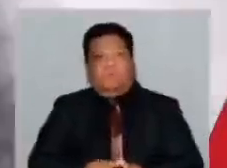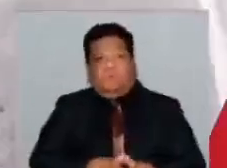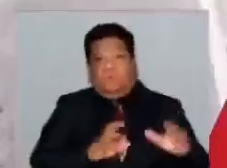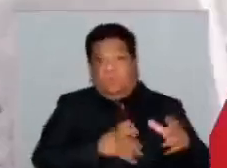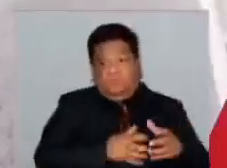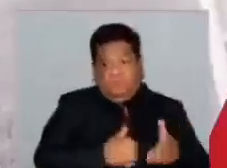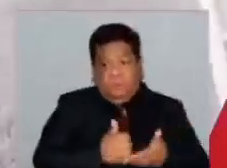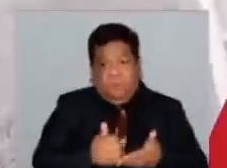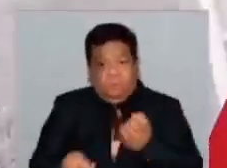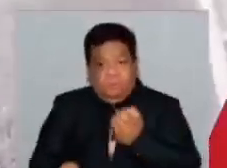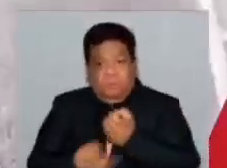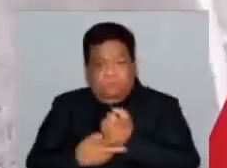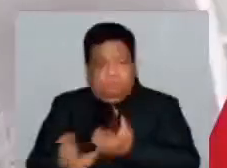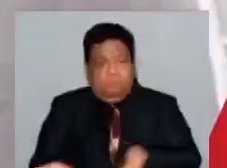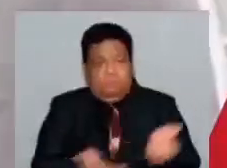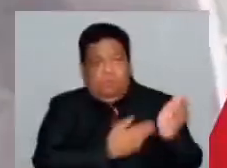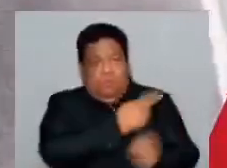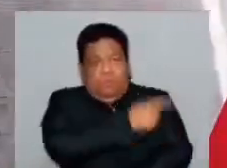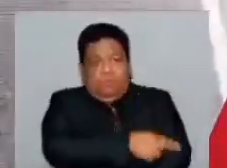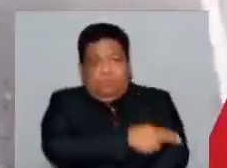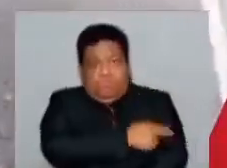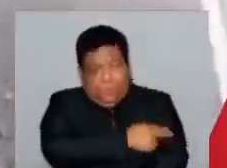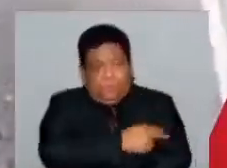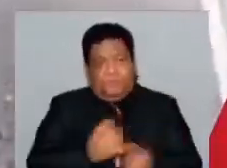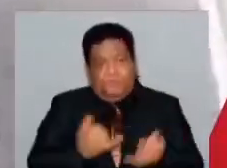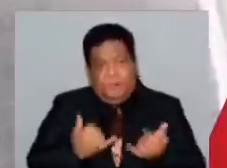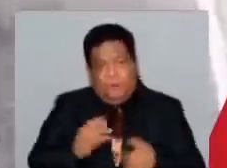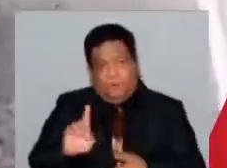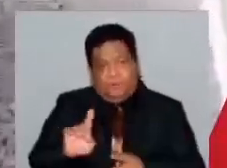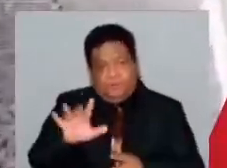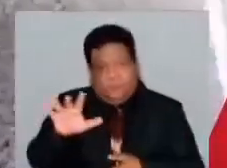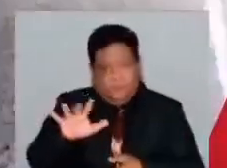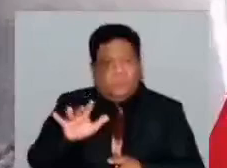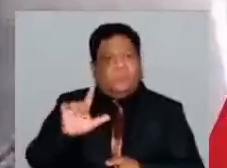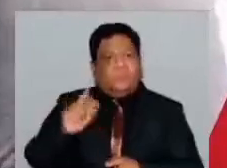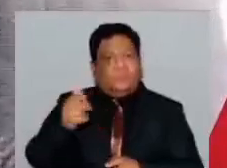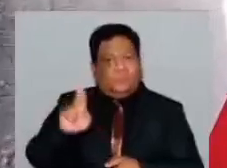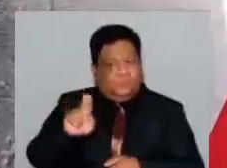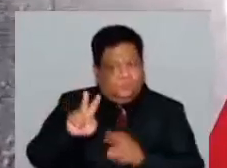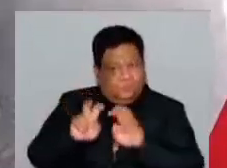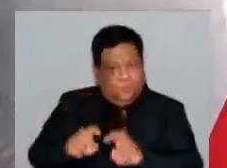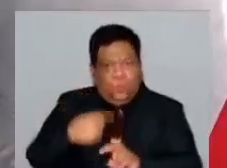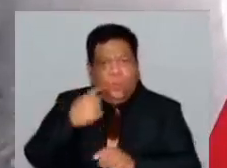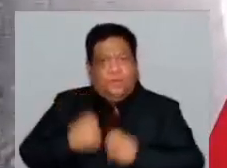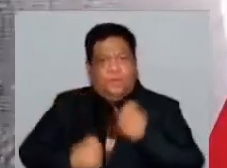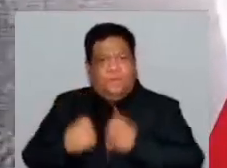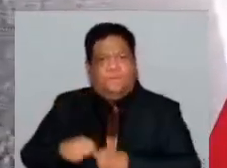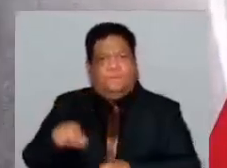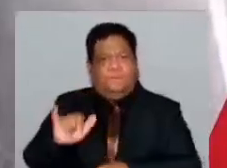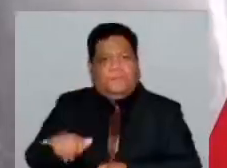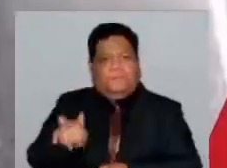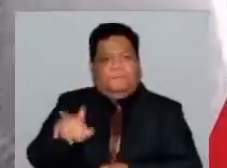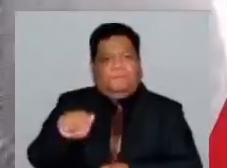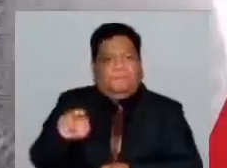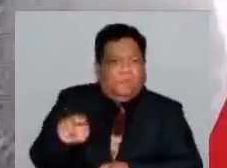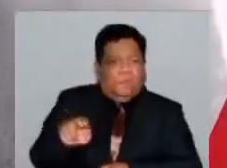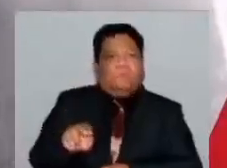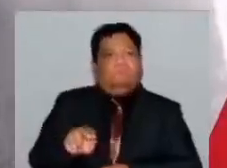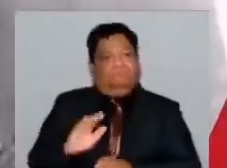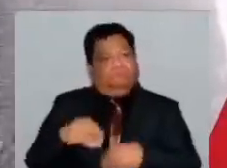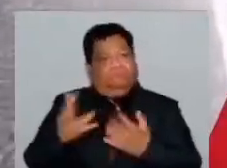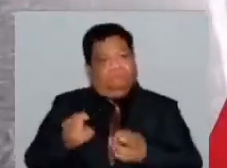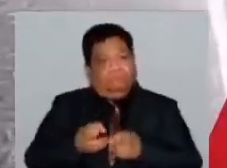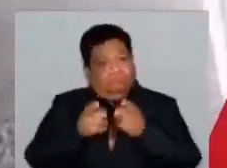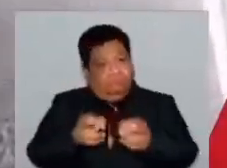rider. Inalam ng Das Marinas LGU ang pagkakakilanlan ng driver ng van. Naglaan na rin ang pabuya para sa sino mang makapagtuturo sa